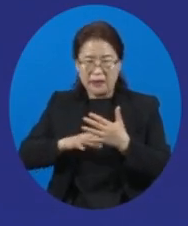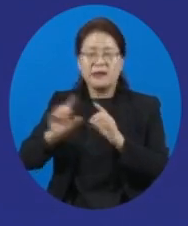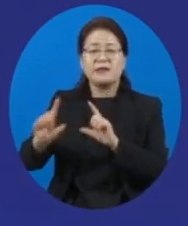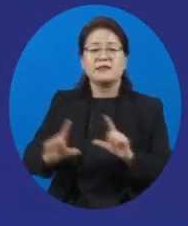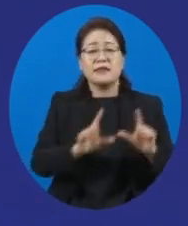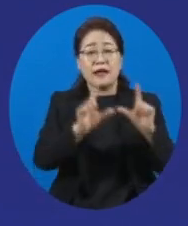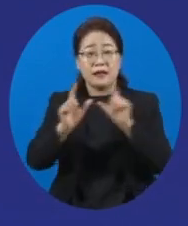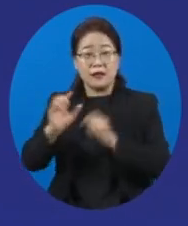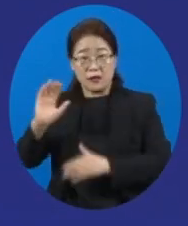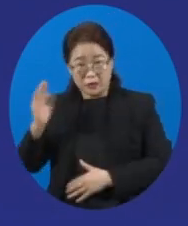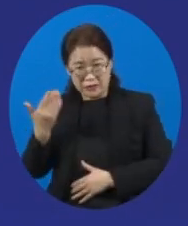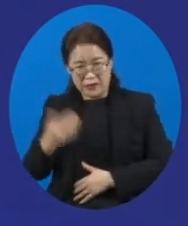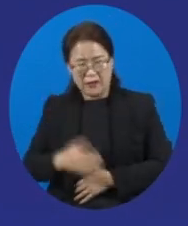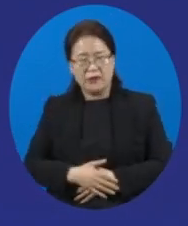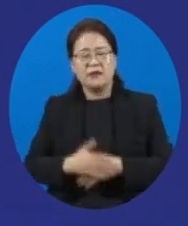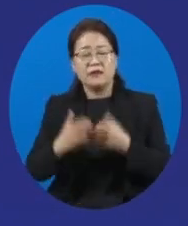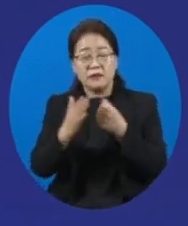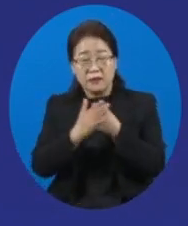그러므로